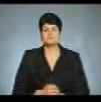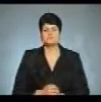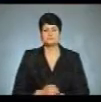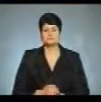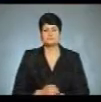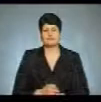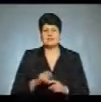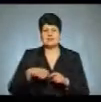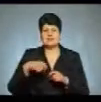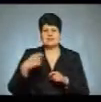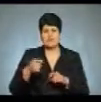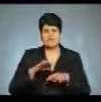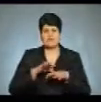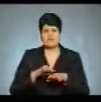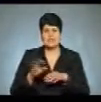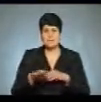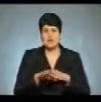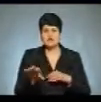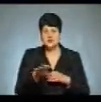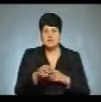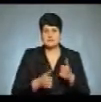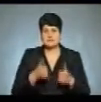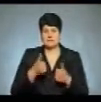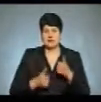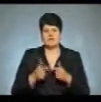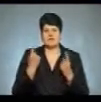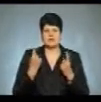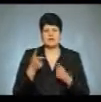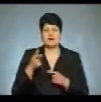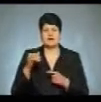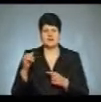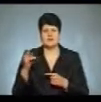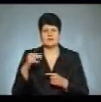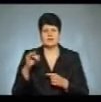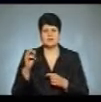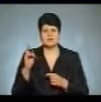У естафеті ведення м'яча змагаються команди з Великих Гаїв і Дичкова.